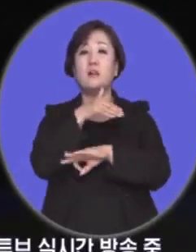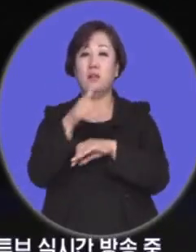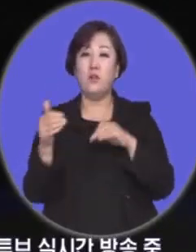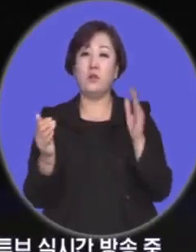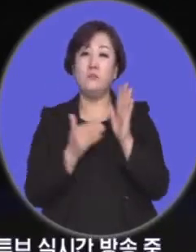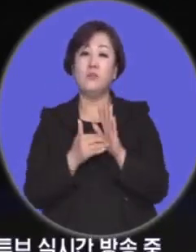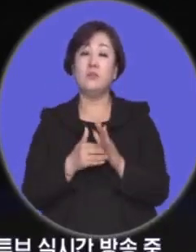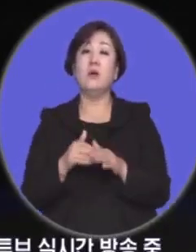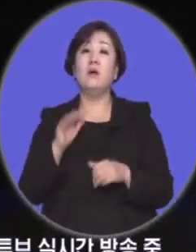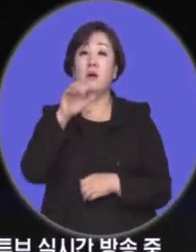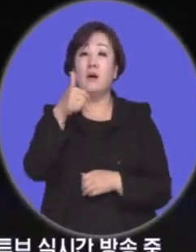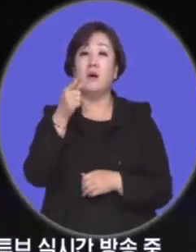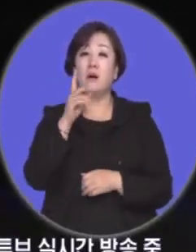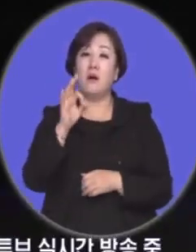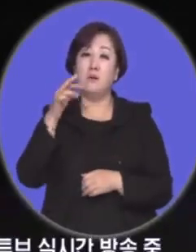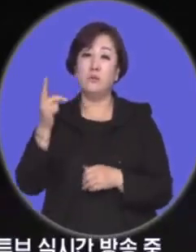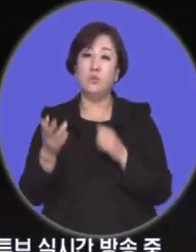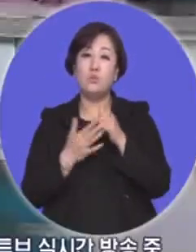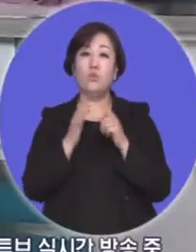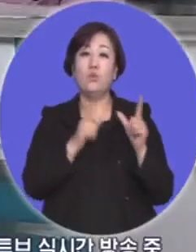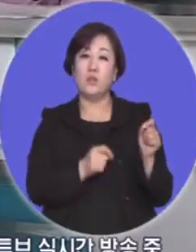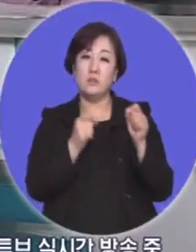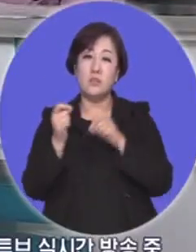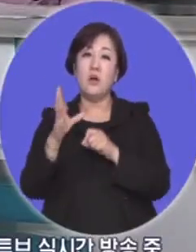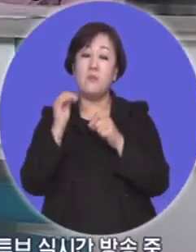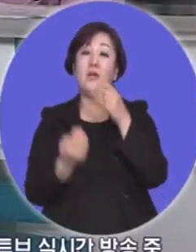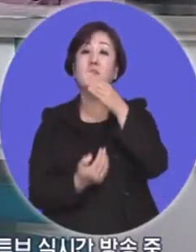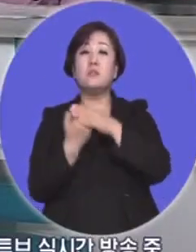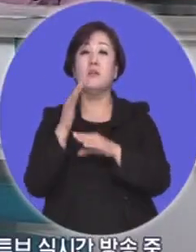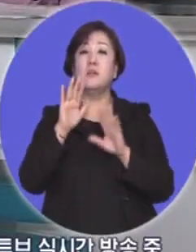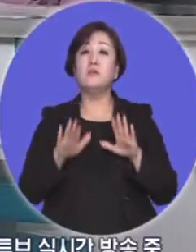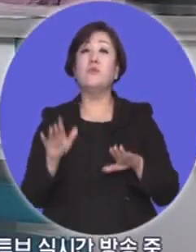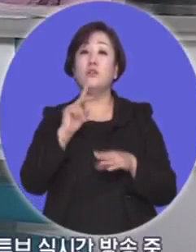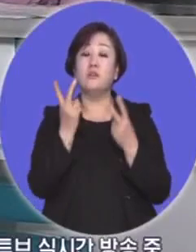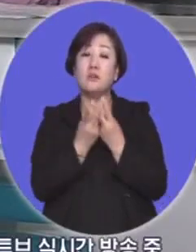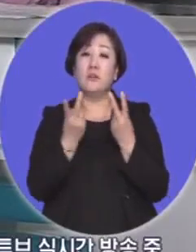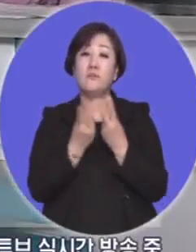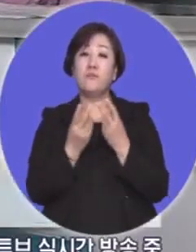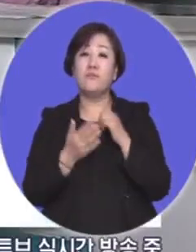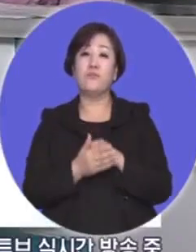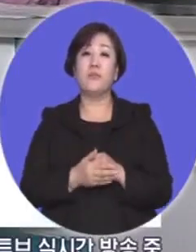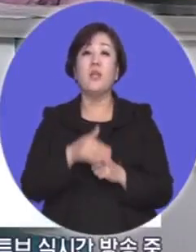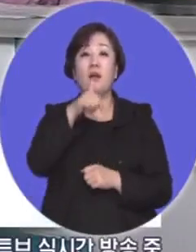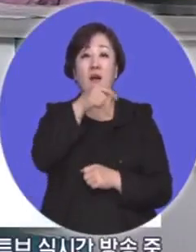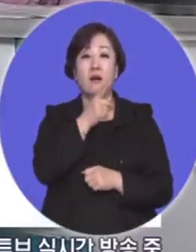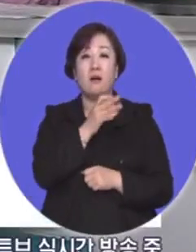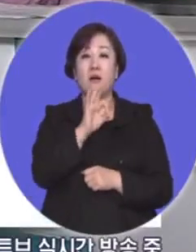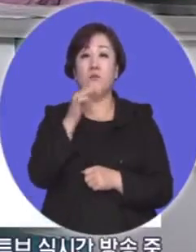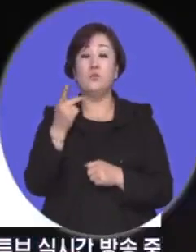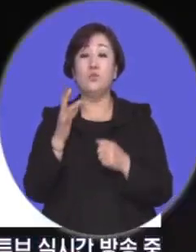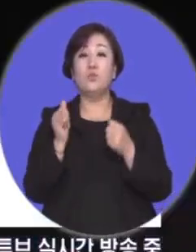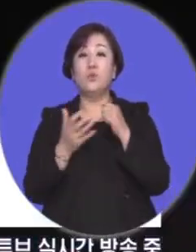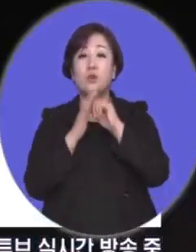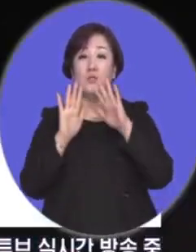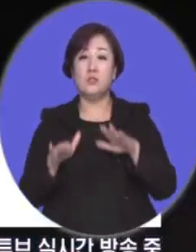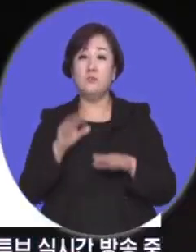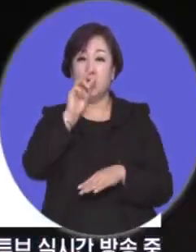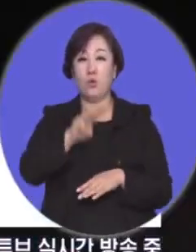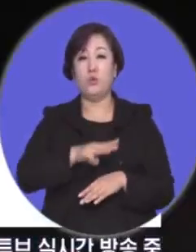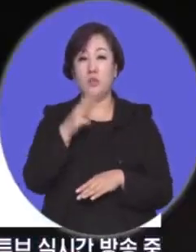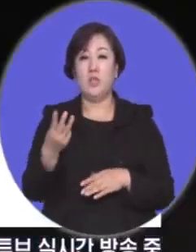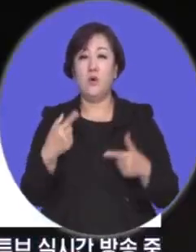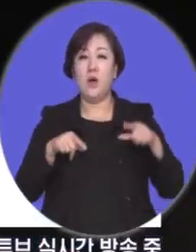예, 강동권 개발 관광사업 참 지지부진했는데 그거는 좀 어떻게 예, 되고 있는 건지. 예, 강동권 개발 사업은 최근에 예.